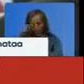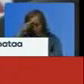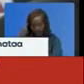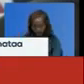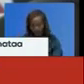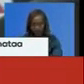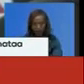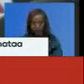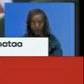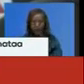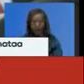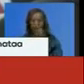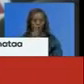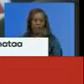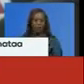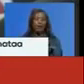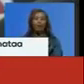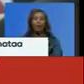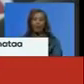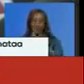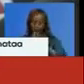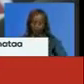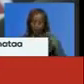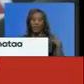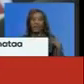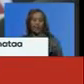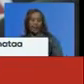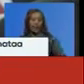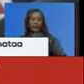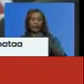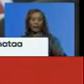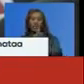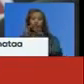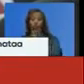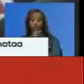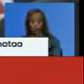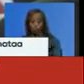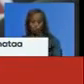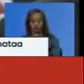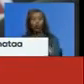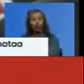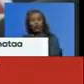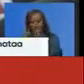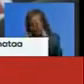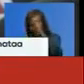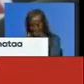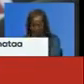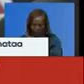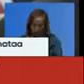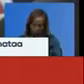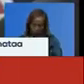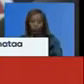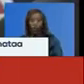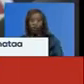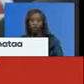ዝግጅት ከአዲስ አበባ ዩኒቨርሲቲ የሰላምና ደህንነት ጥናት ኢንስቲትዩት የዶክትሬት ዲግሪ፣ የመመረቂያ